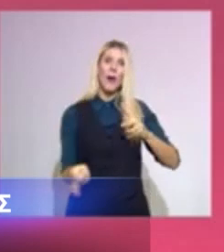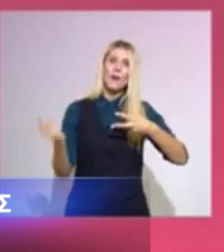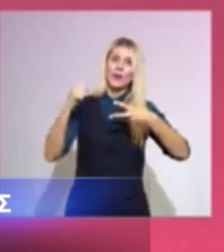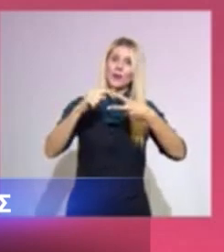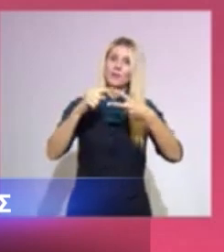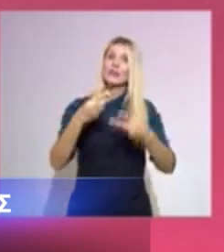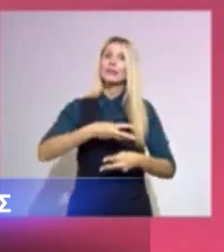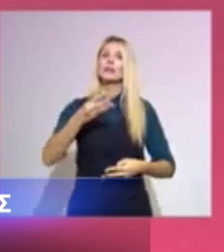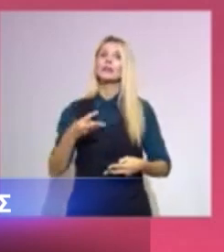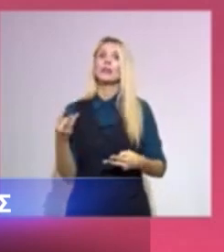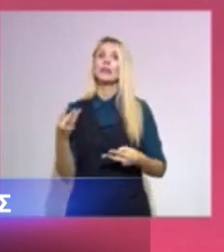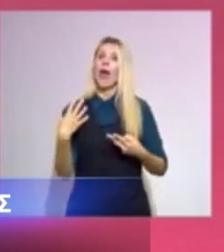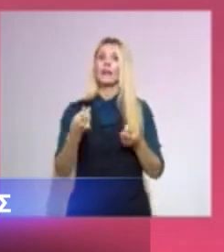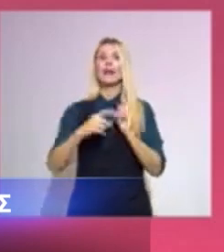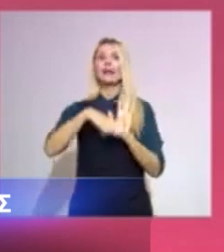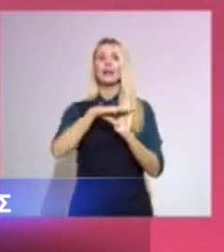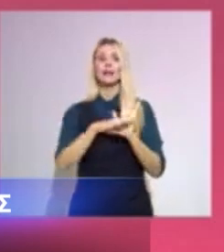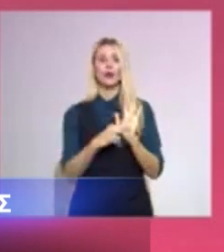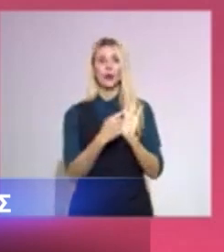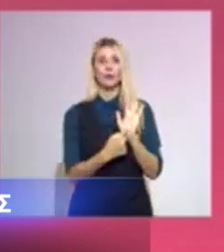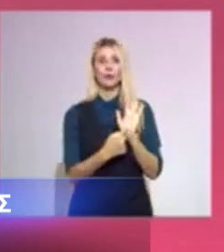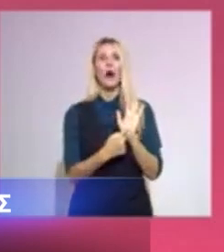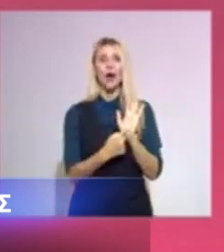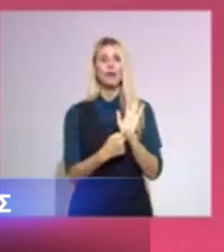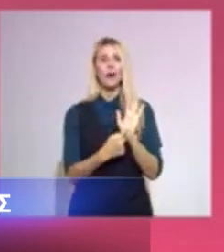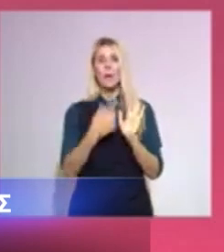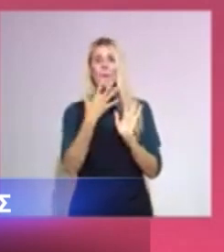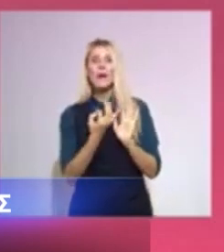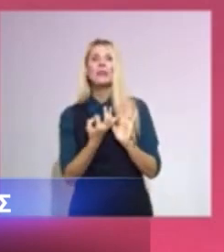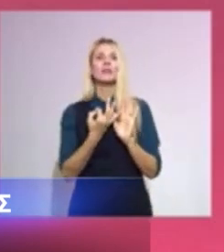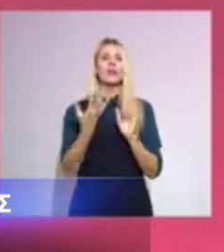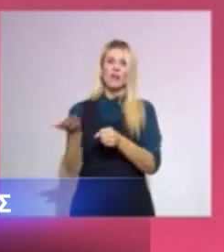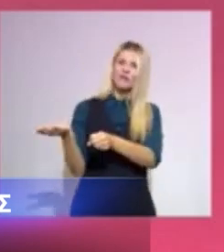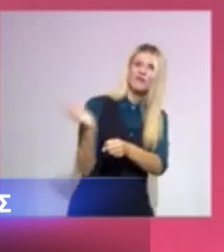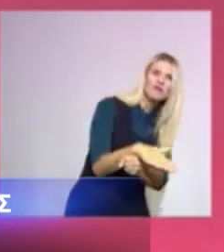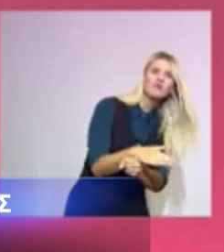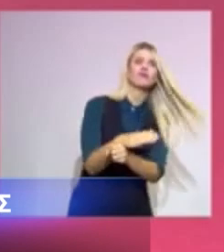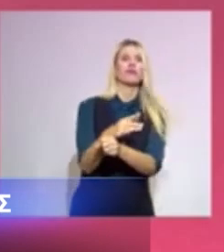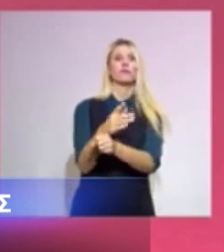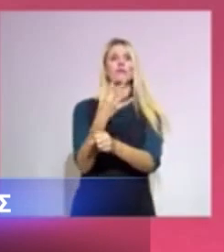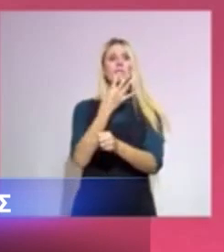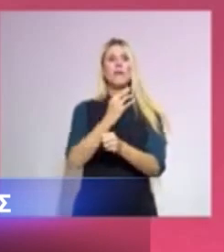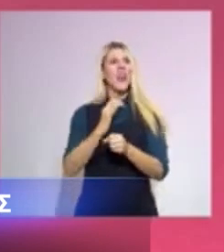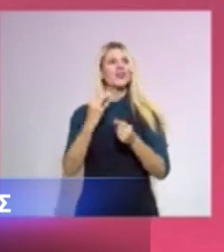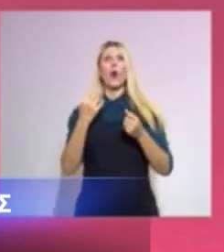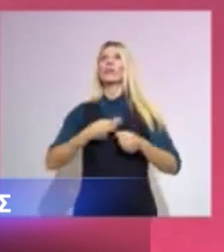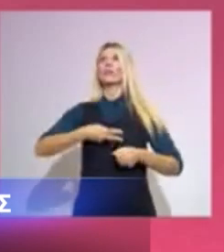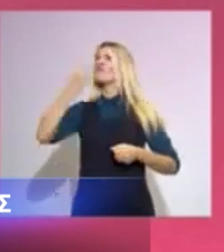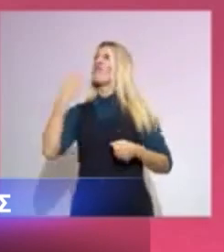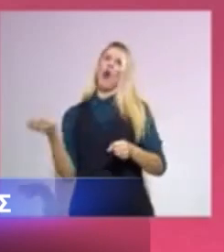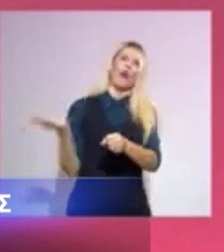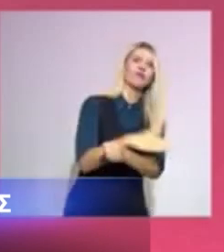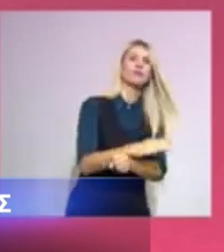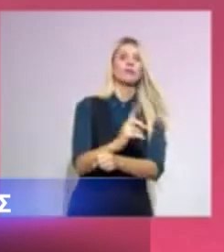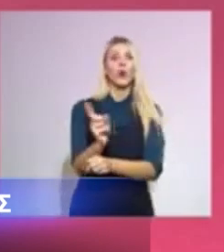Το ΣΥΡΙΖΑ έχει καταστατικό. Και το καταστατικό του δεν προβλέπει ούτε εκτροπές ούτε πραξικοπήματα. Προβλέπει πεντακάθαρα όμως ότι όλες